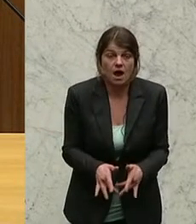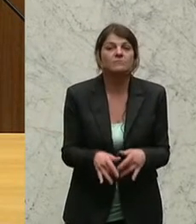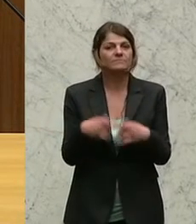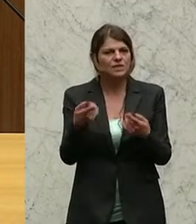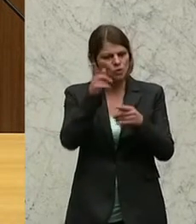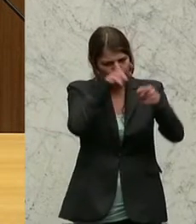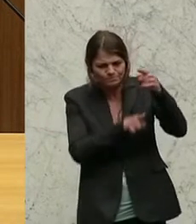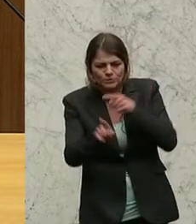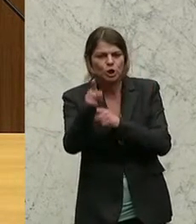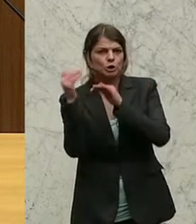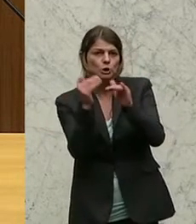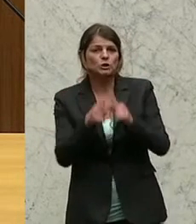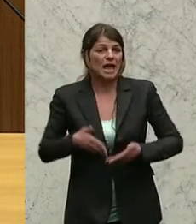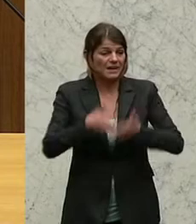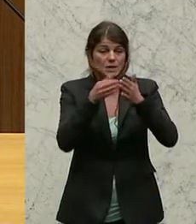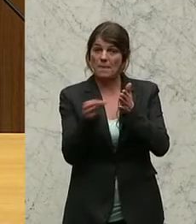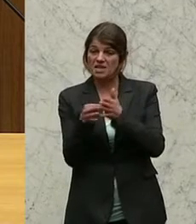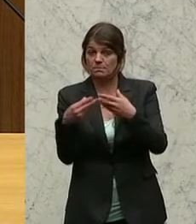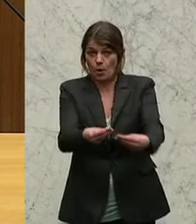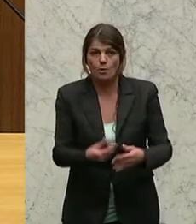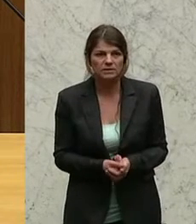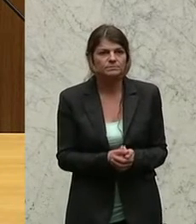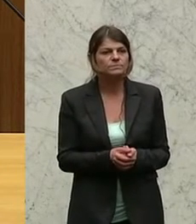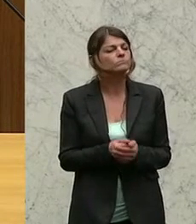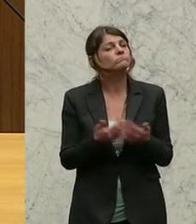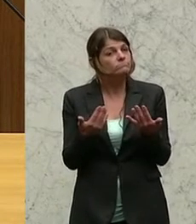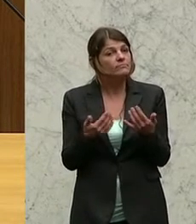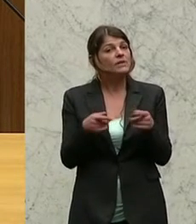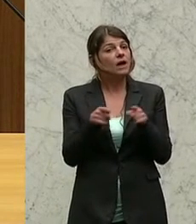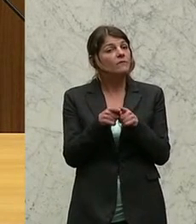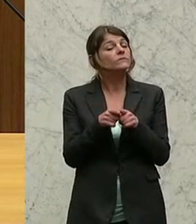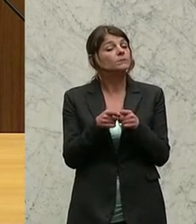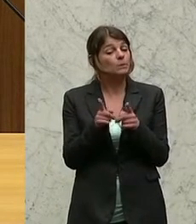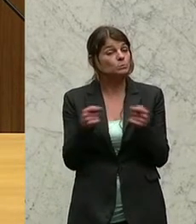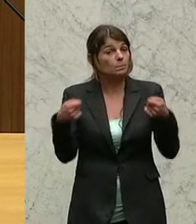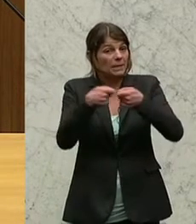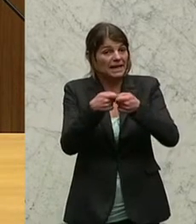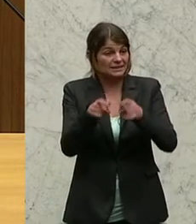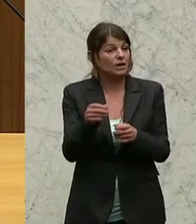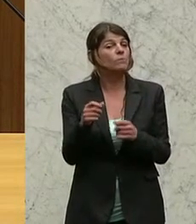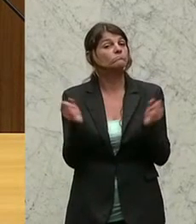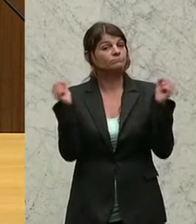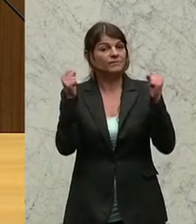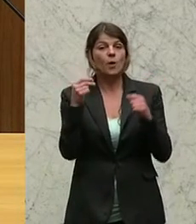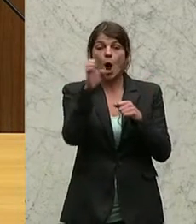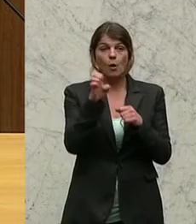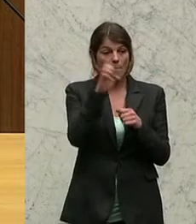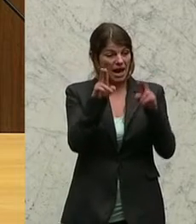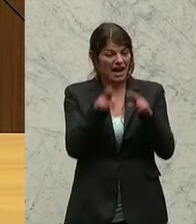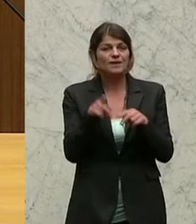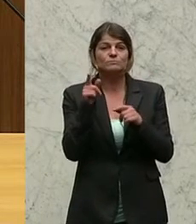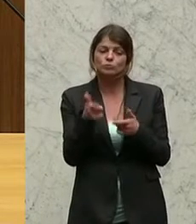den Schutz- und Hilfsmaßnahmen, unter anderem Einklang mit den Übereinkommen des Europarates zur Verhütung